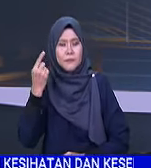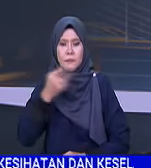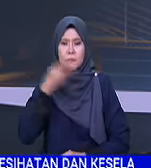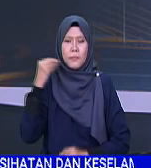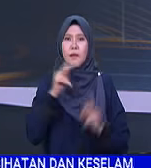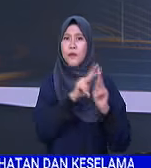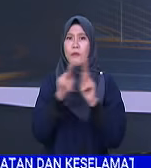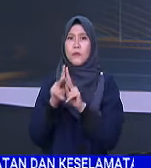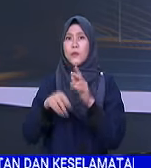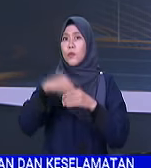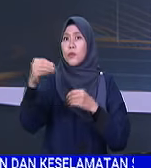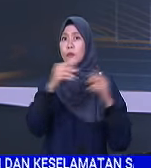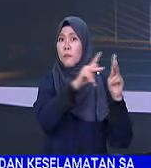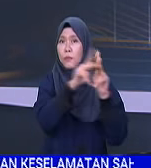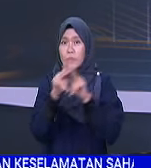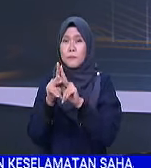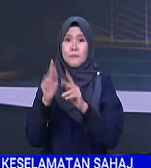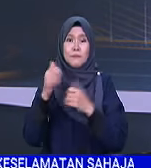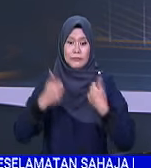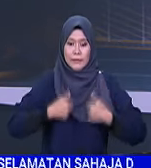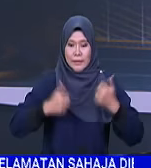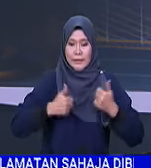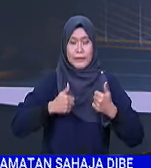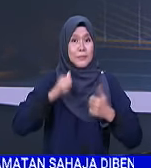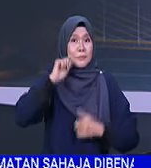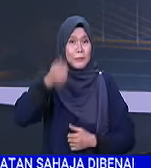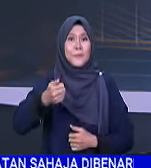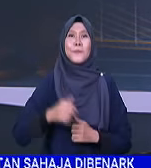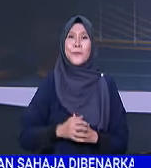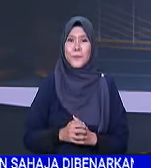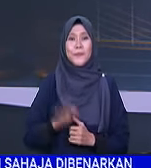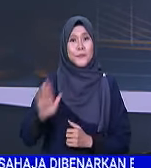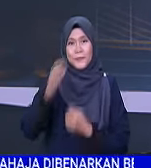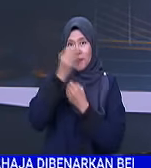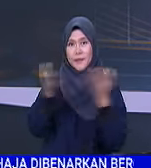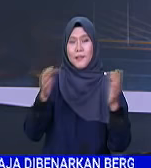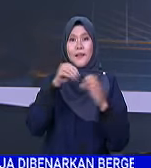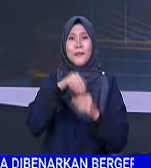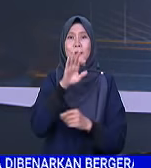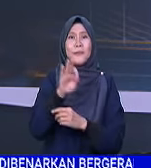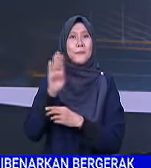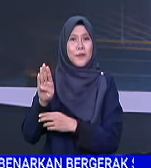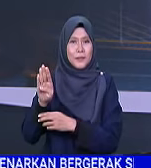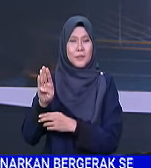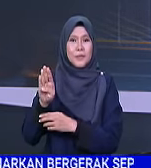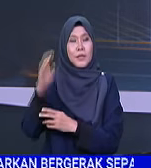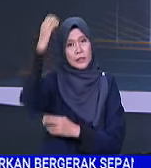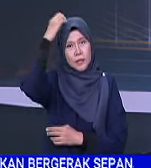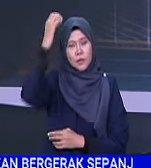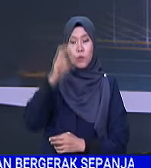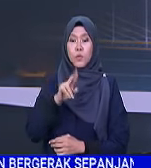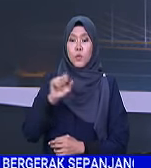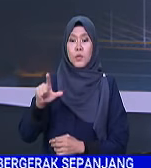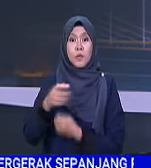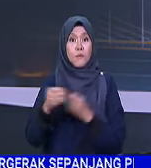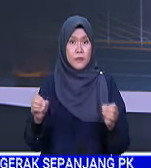ke kampung di luar daerah sempena Aidiladha esok. Menerusi kenyataan di laman Facebook rasmi Selangor Royal Office, baginda